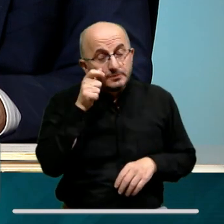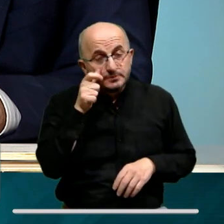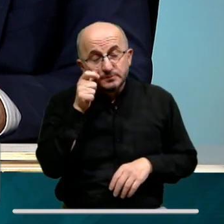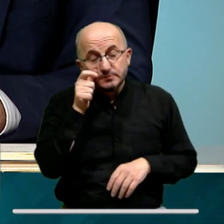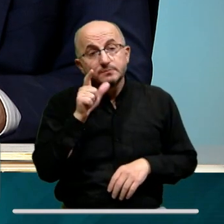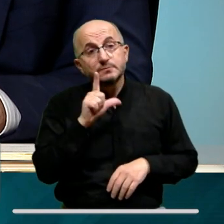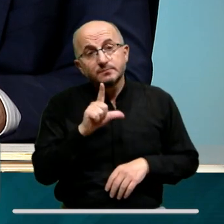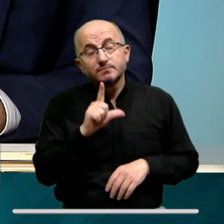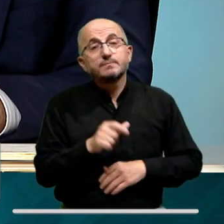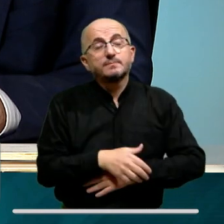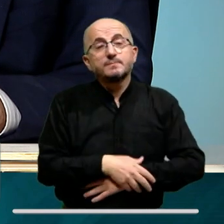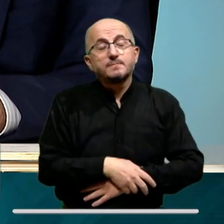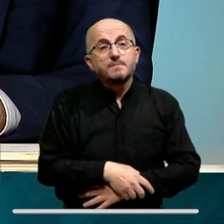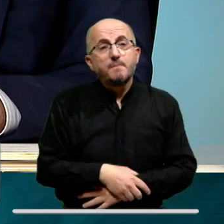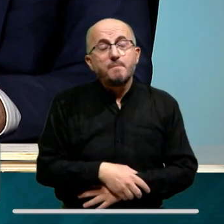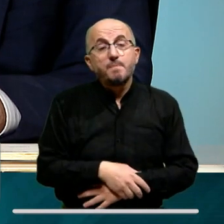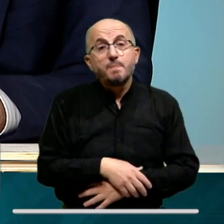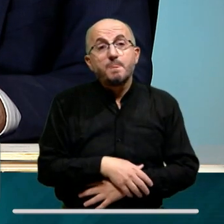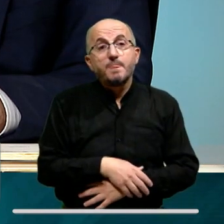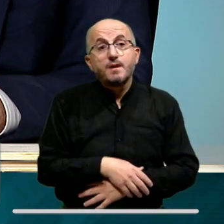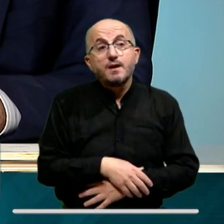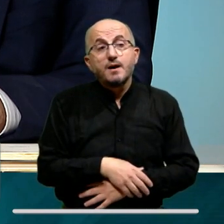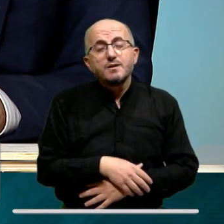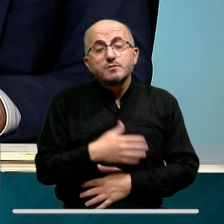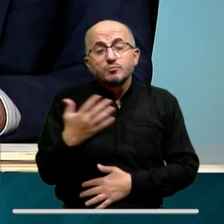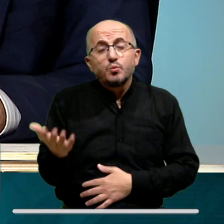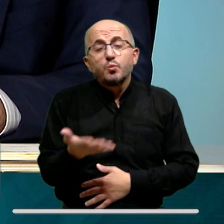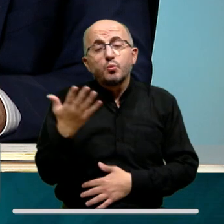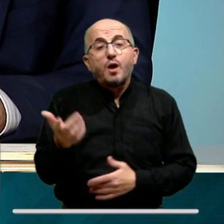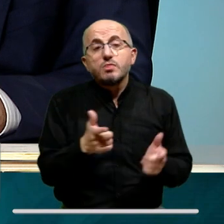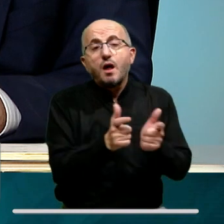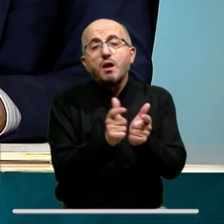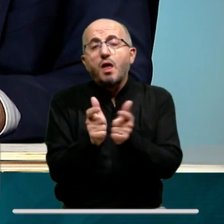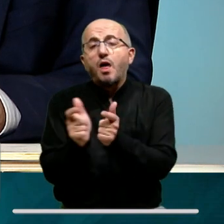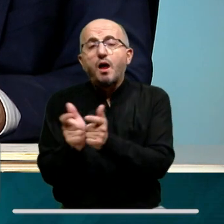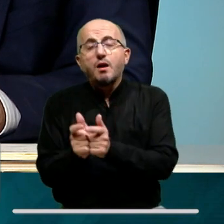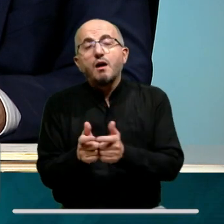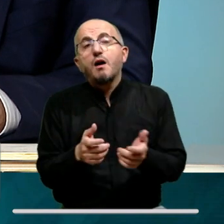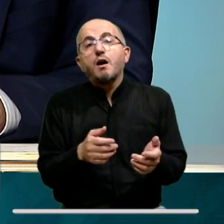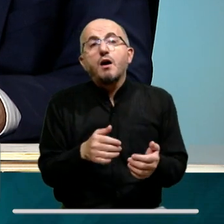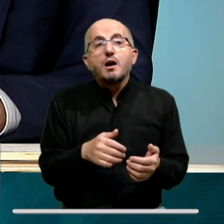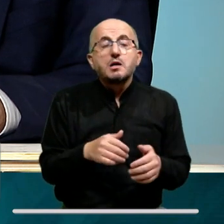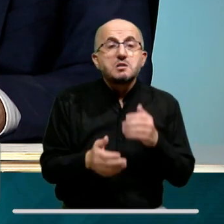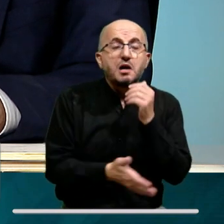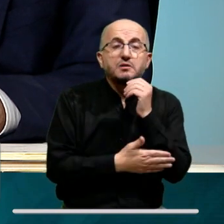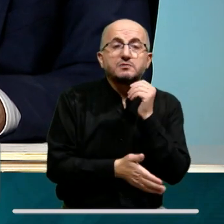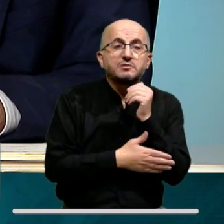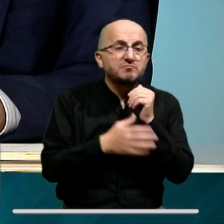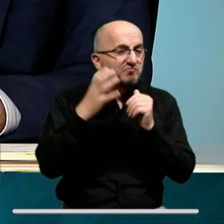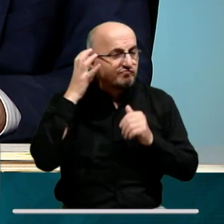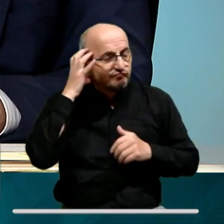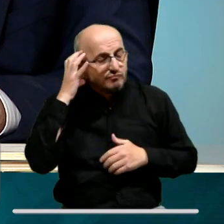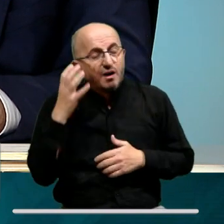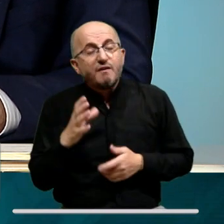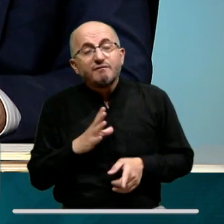olması ve bir sürü ortaya çıkan şeyler var. Yardım kuruluşları var, acı